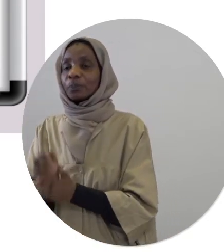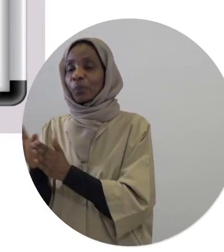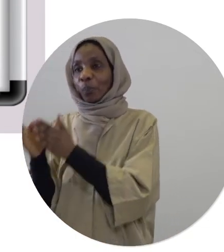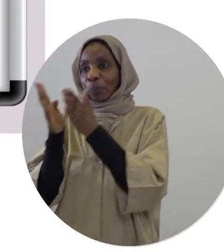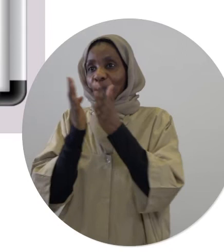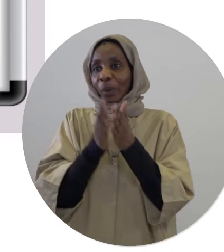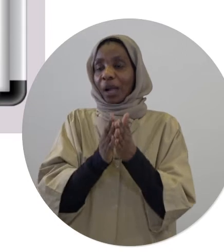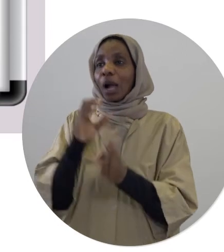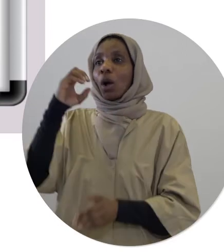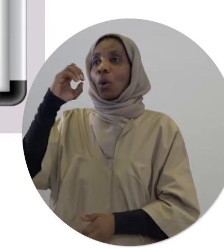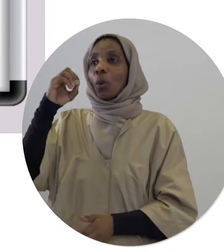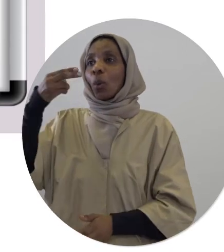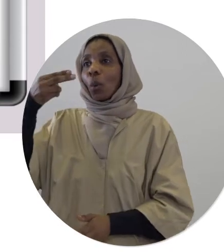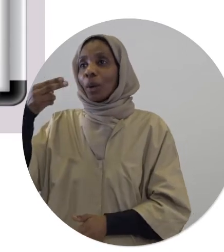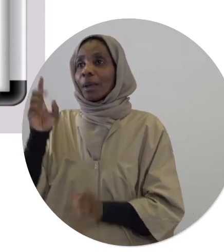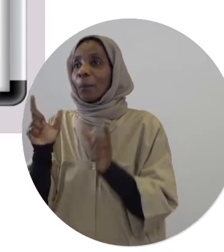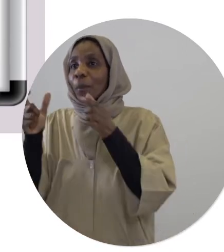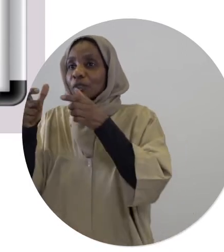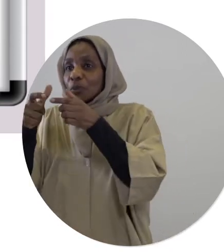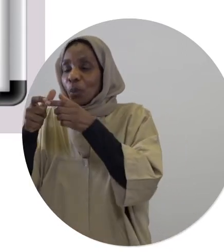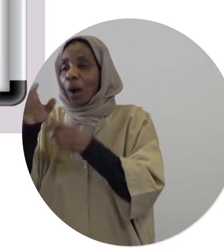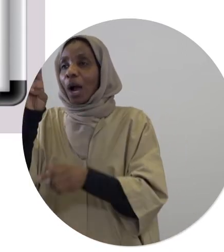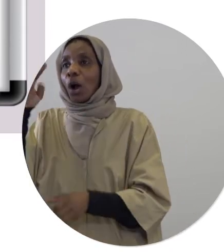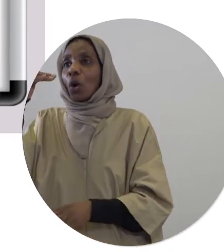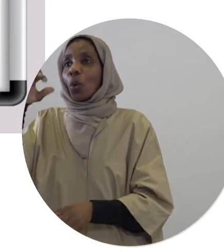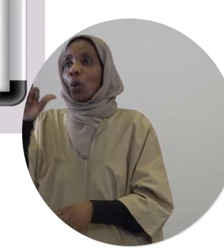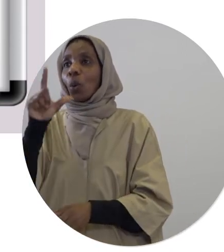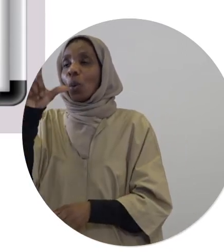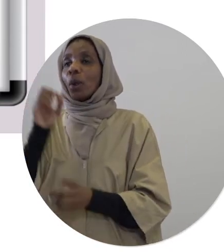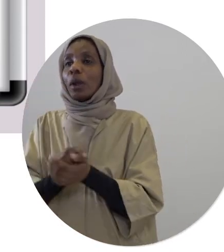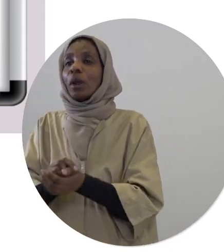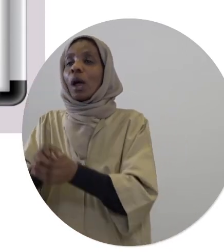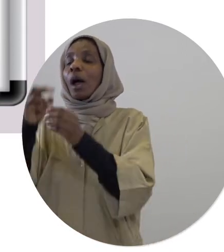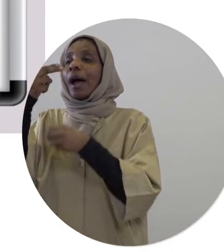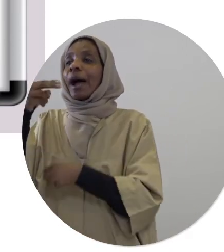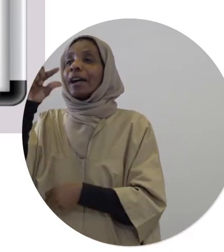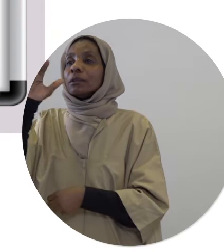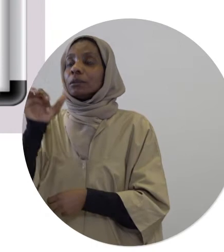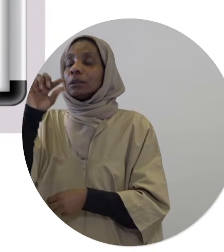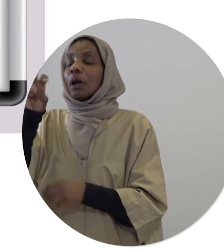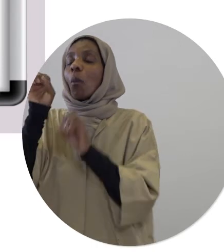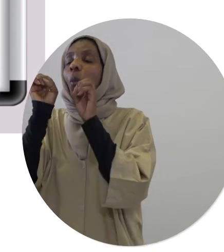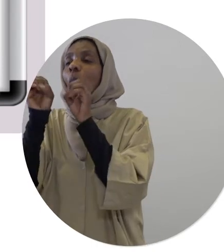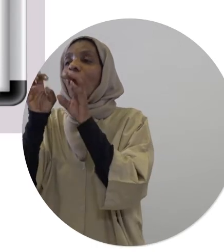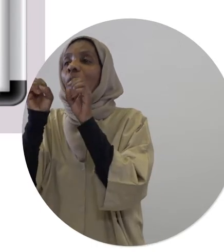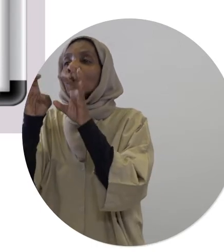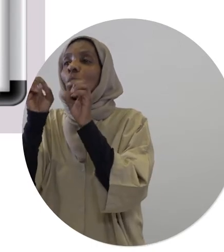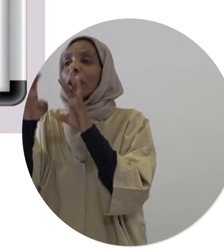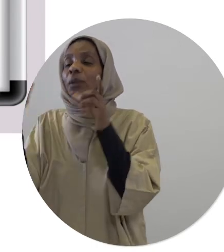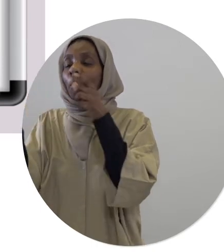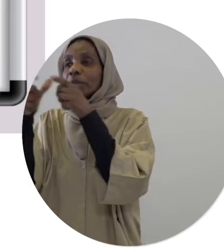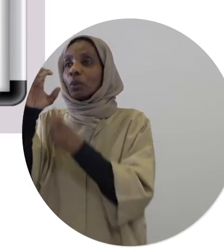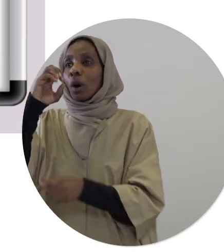هي الكحولات عديدة الهيدروكسيل؟ هي كحولات تتميز بوجود ثلاث مجموعات هيدروكسيل أو